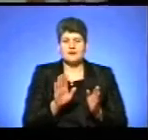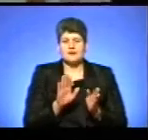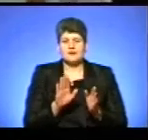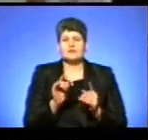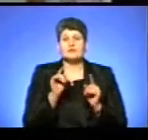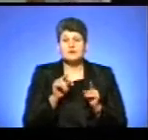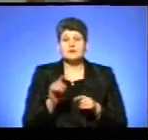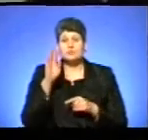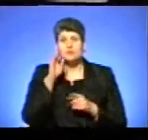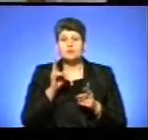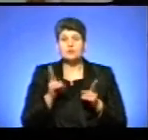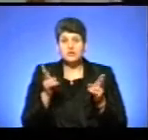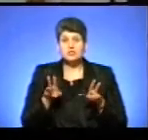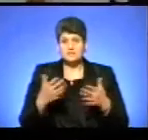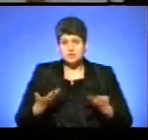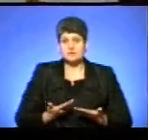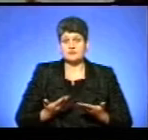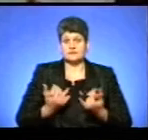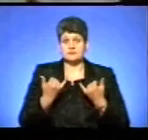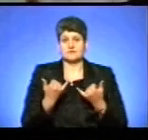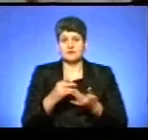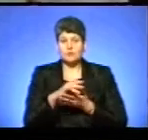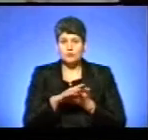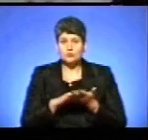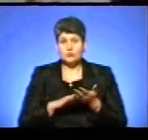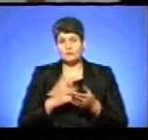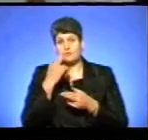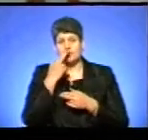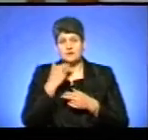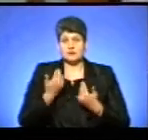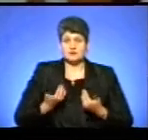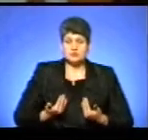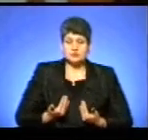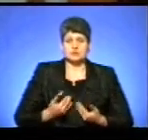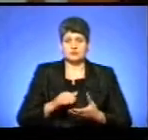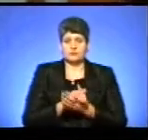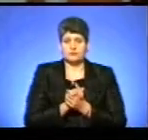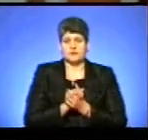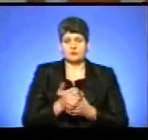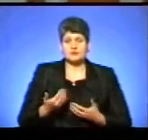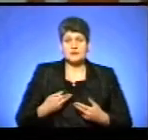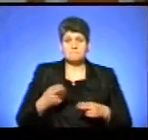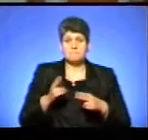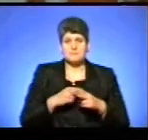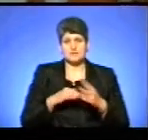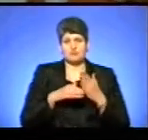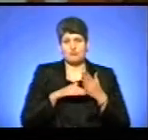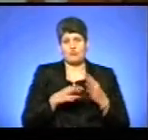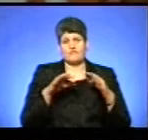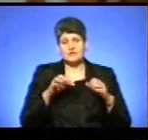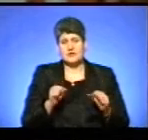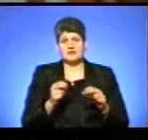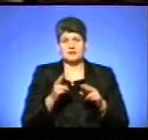ті хлопці, які залишились живими і продовжують адаптуватися до мирного життя без допомоги влади, без